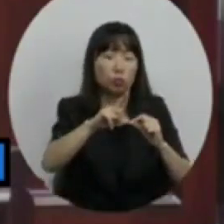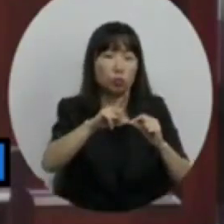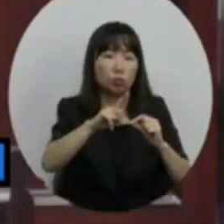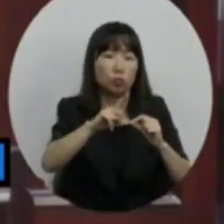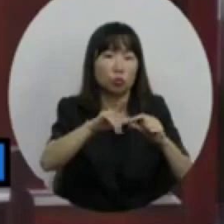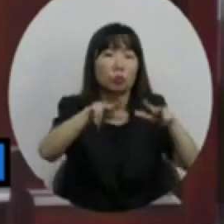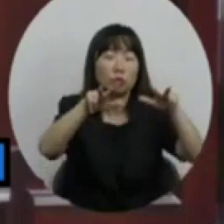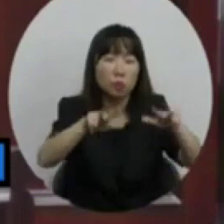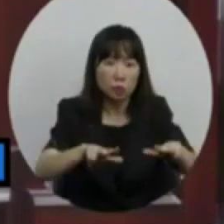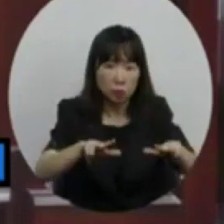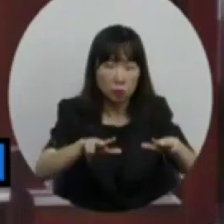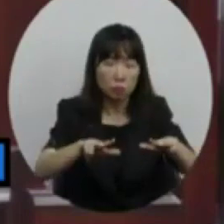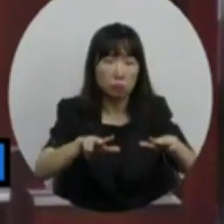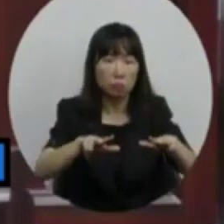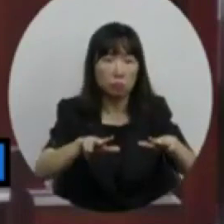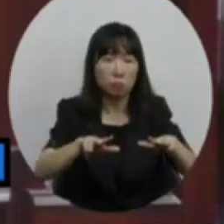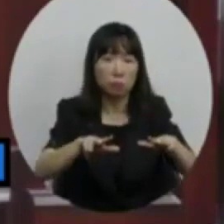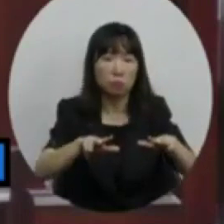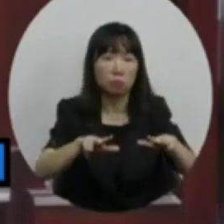지금